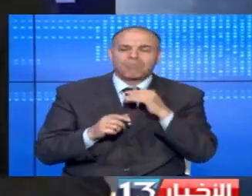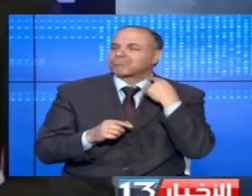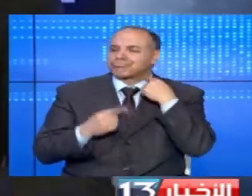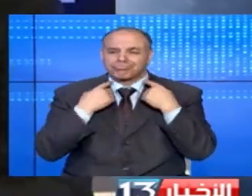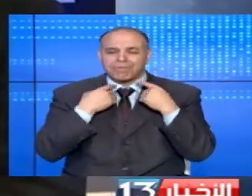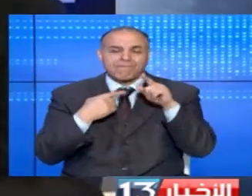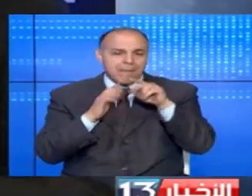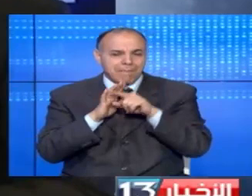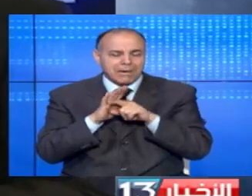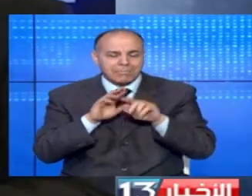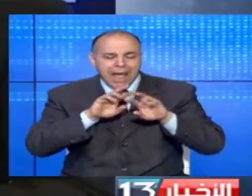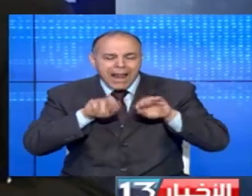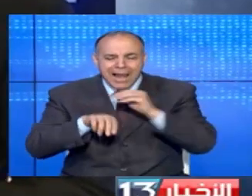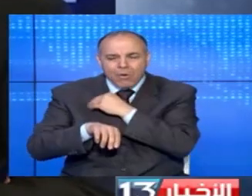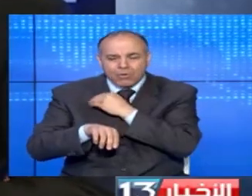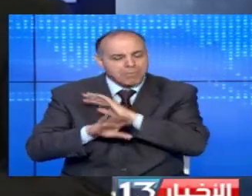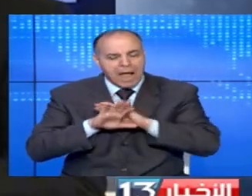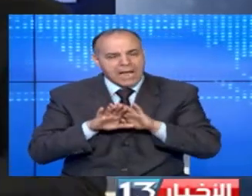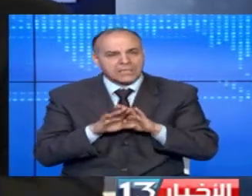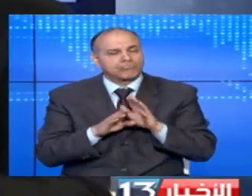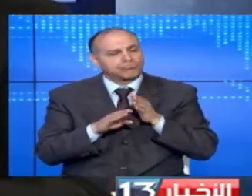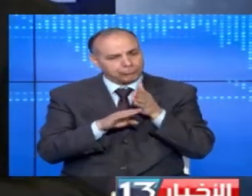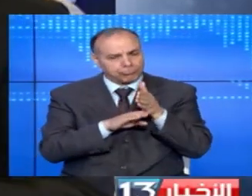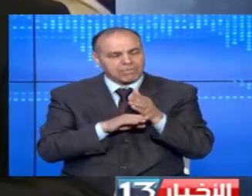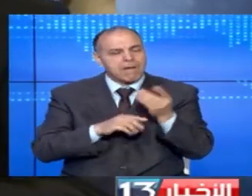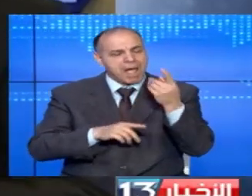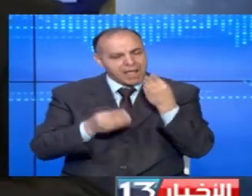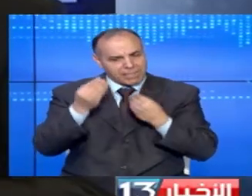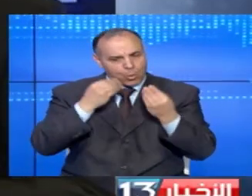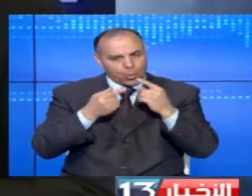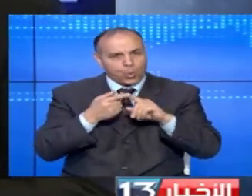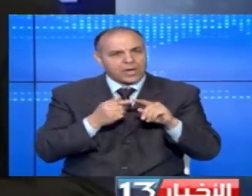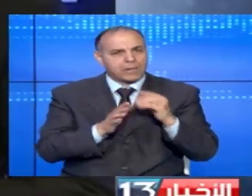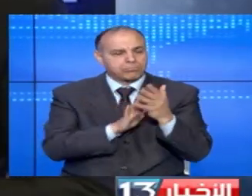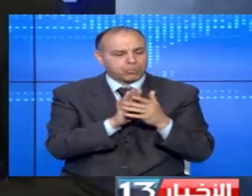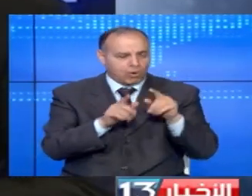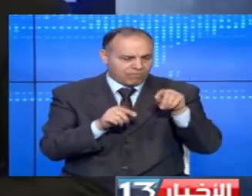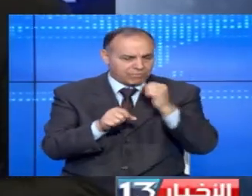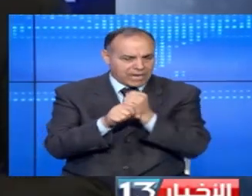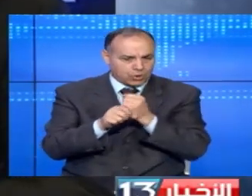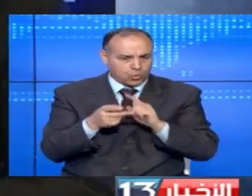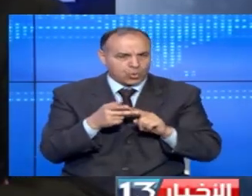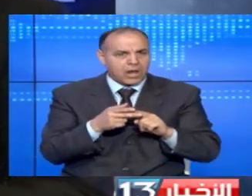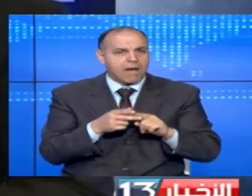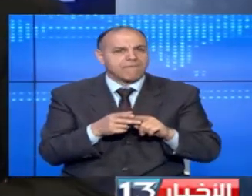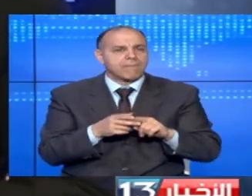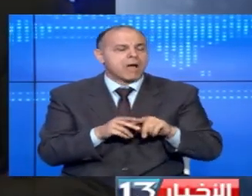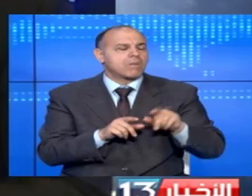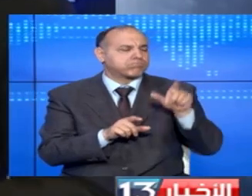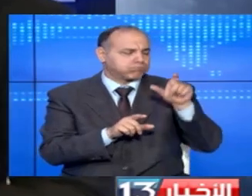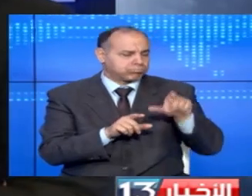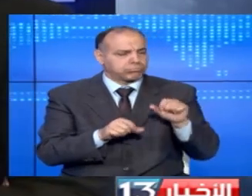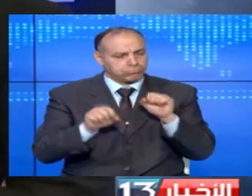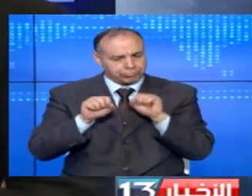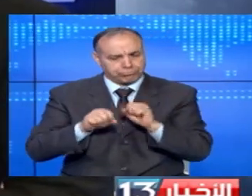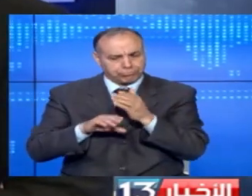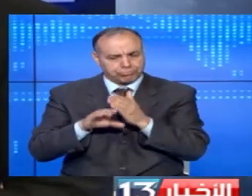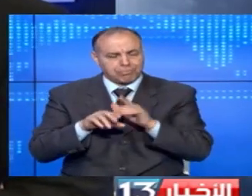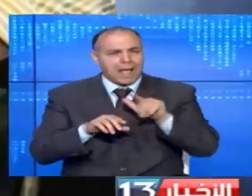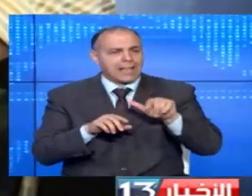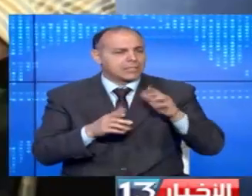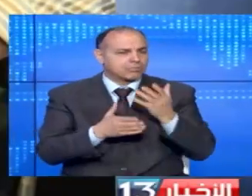يقتضي عندنا برامج التشغيل عن اه تكوين في فيما يخص التشغيليه فيما يخص ويبدوا ما عندهمش